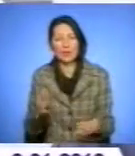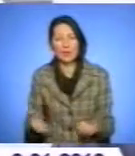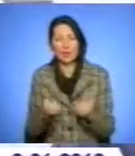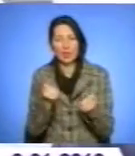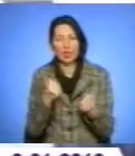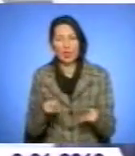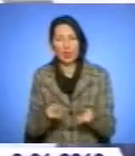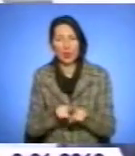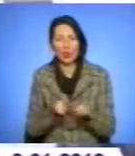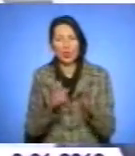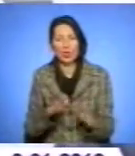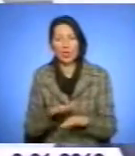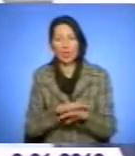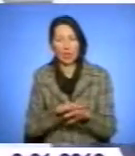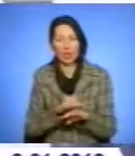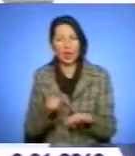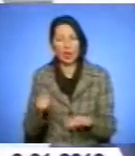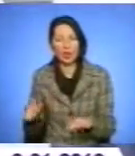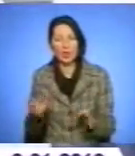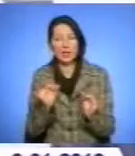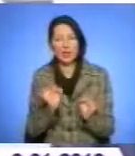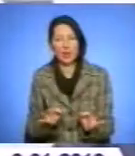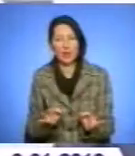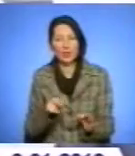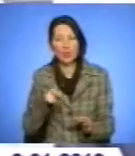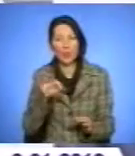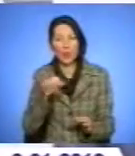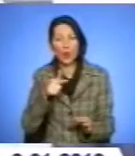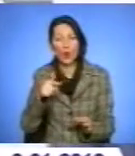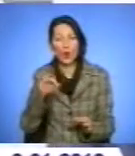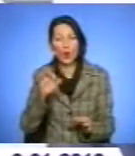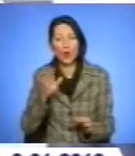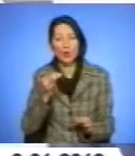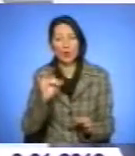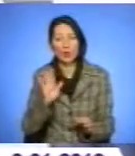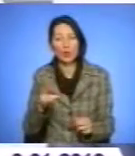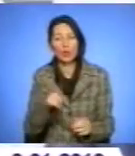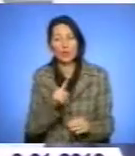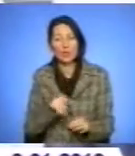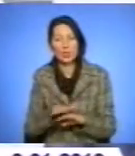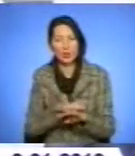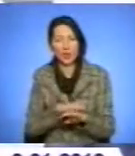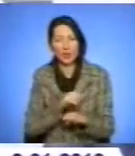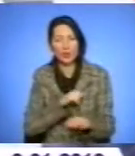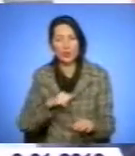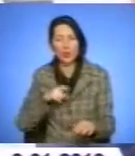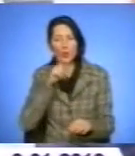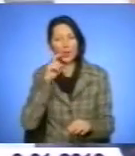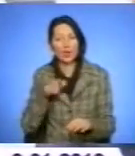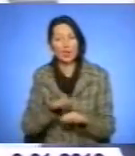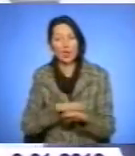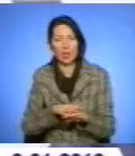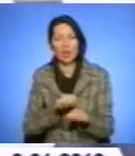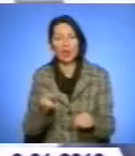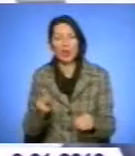підтримки такої, тільки народу, але справді Польовий був з народу українського, і сам український народ виховав цю українську